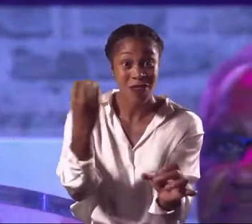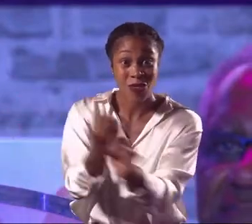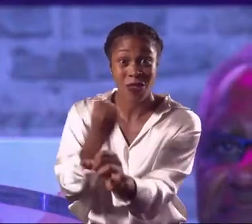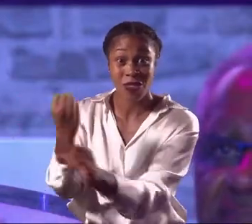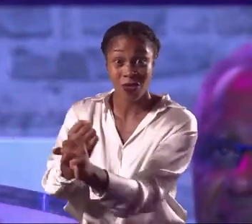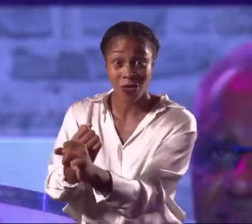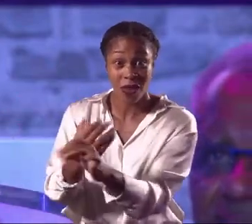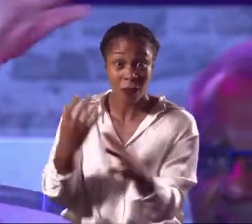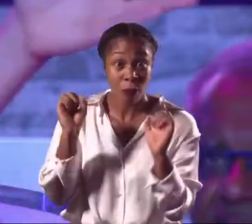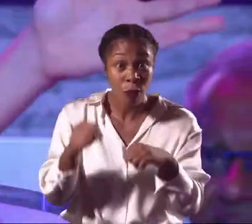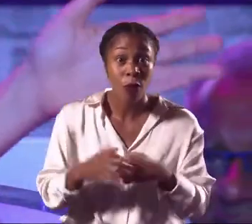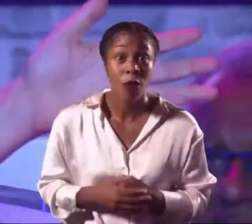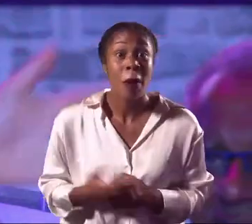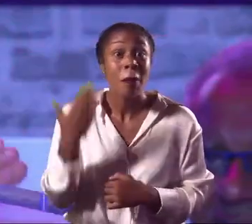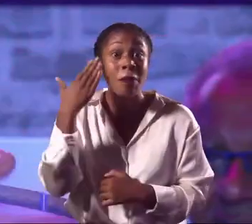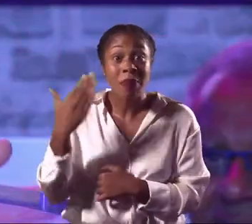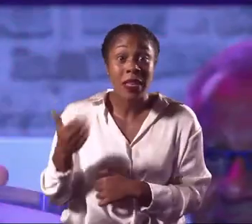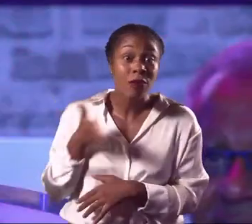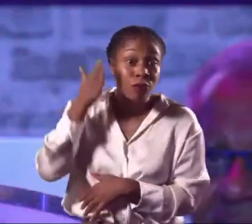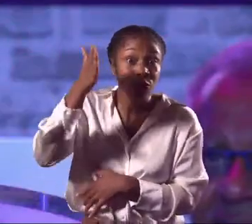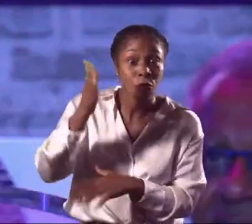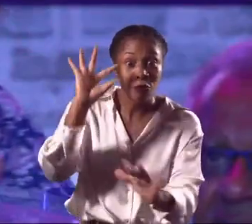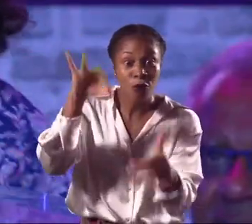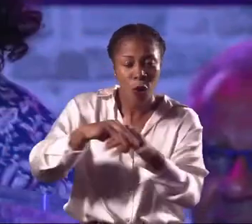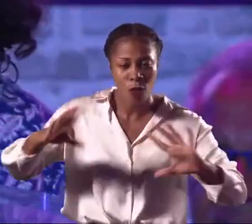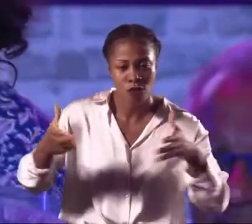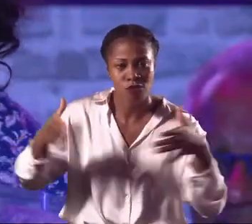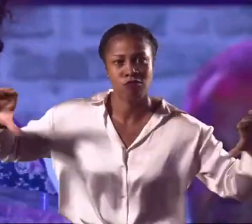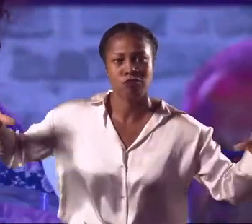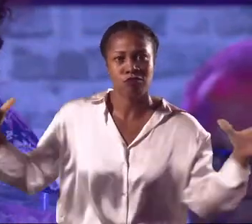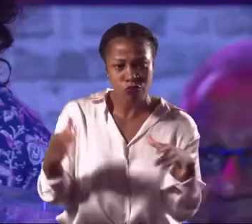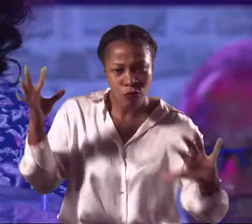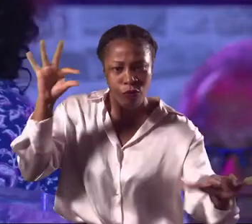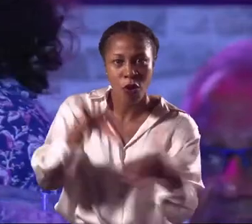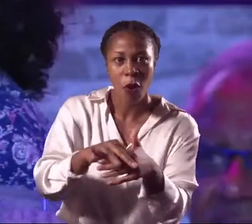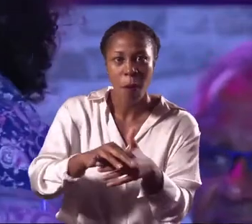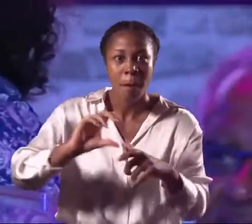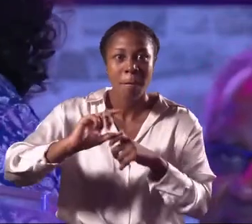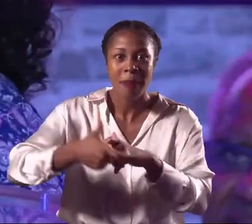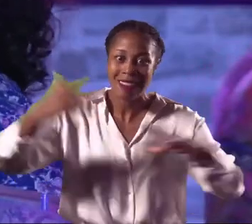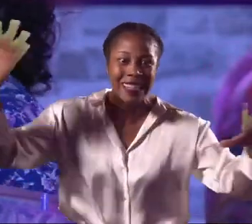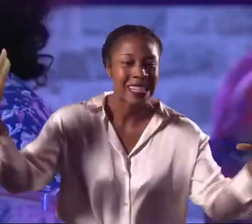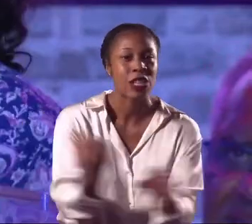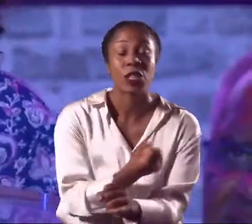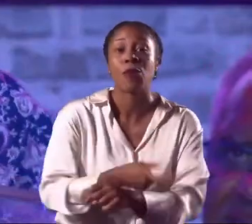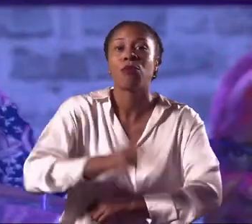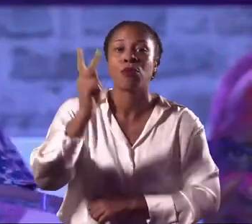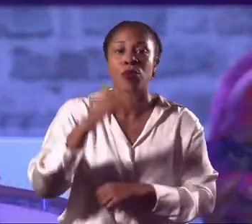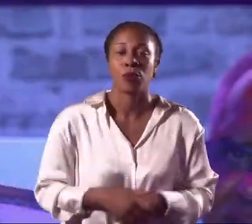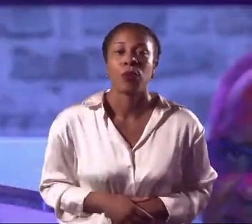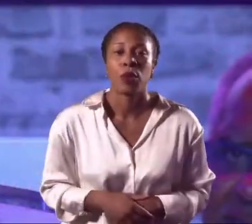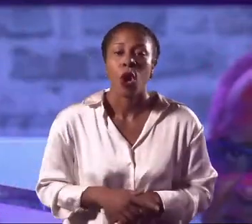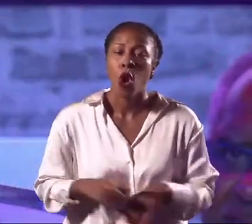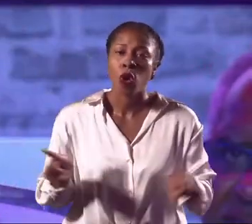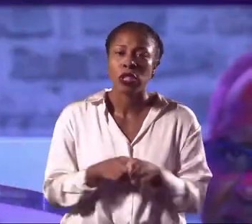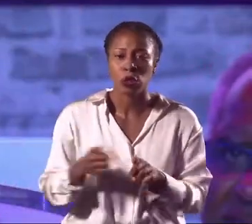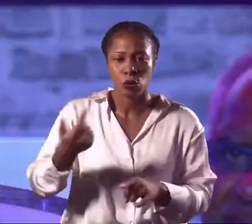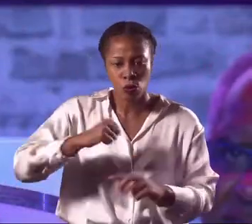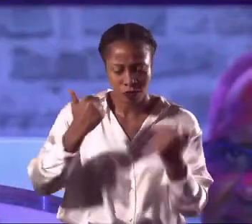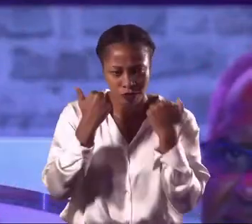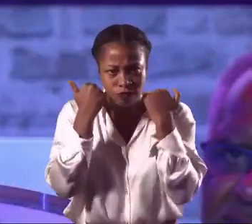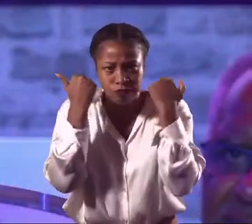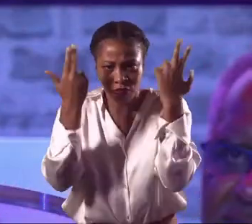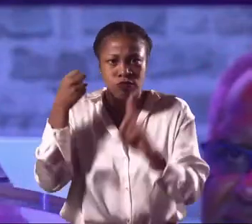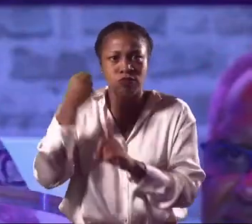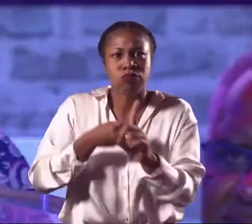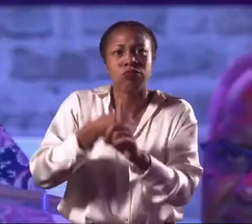plus nombreux la prochaine fois, peut-être qu'on pourrait encore avoir plus de victoires. Et qu'on serait surtout la garde avancée de la résistance, là